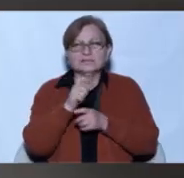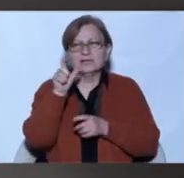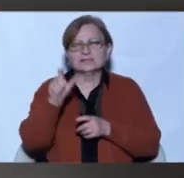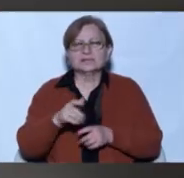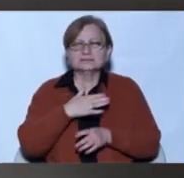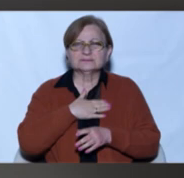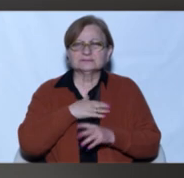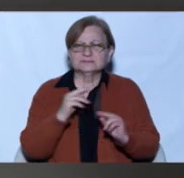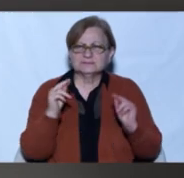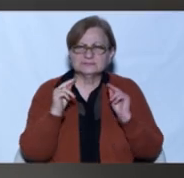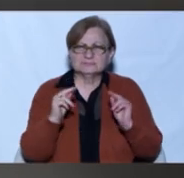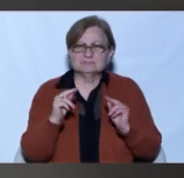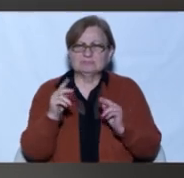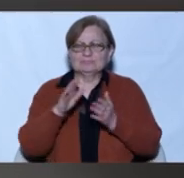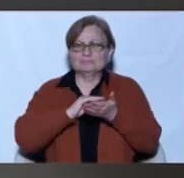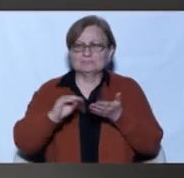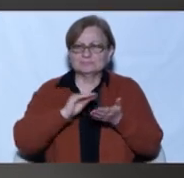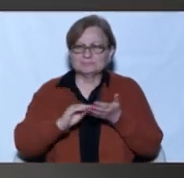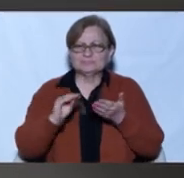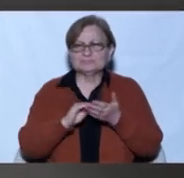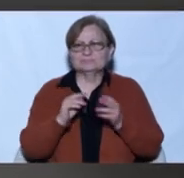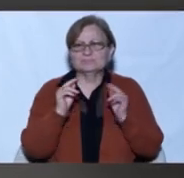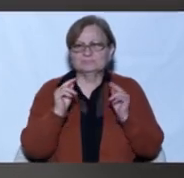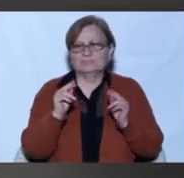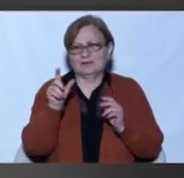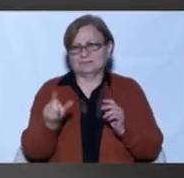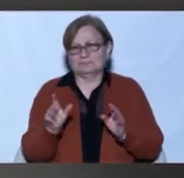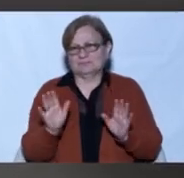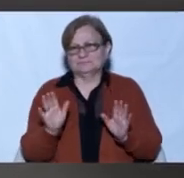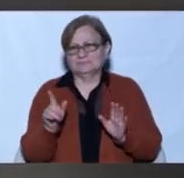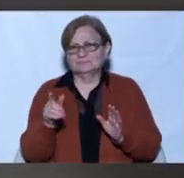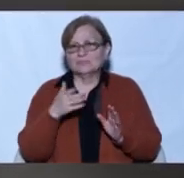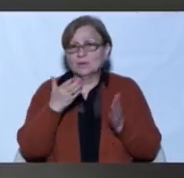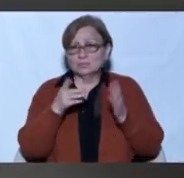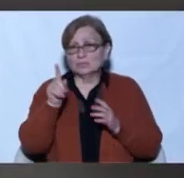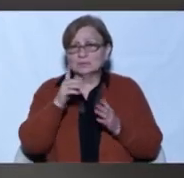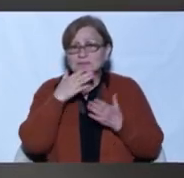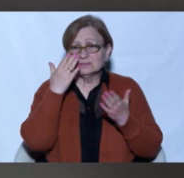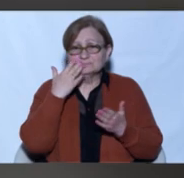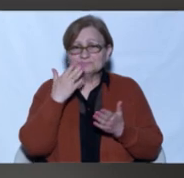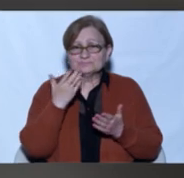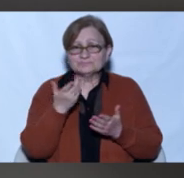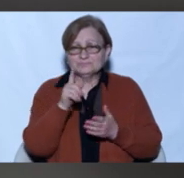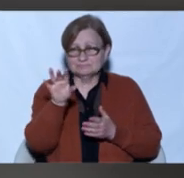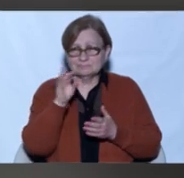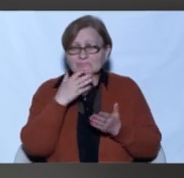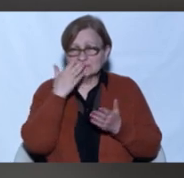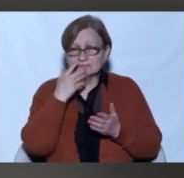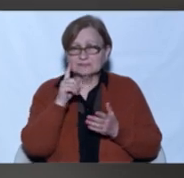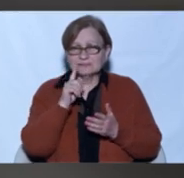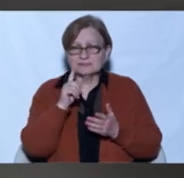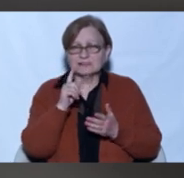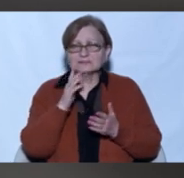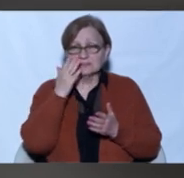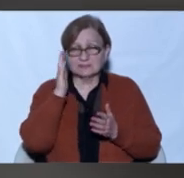გულწრფელი ტექსტების ავტორსაც უწოდებენ და თუ შენ წაგიკითხავს მისი რომელიმე მოთხრობა ან